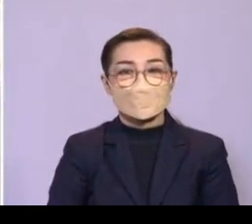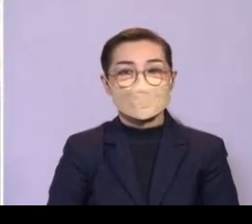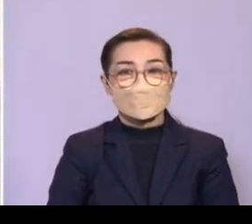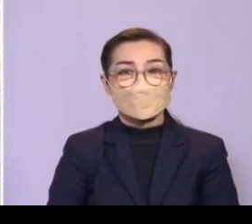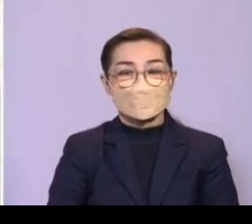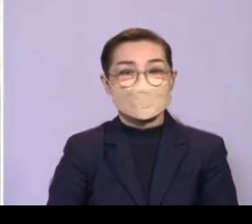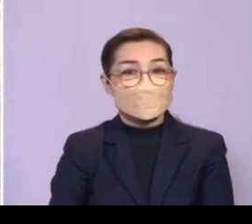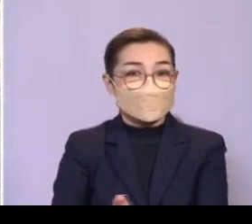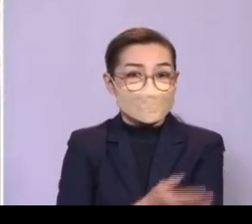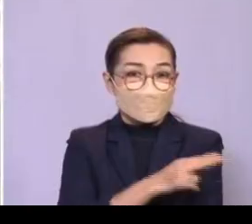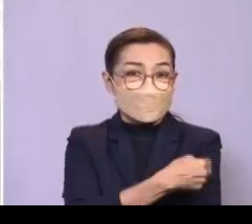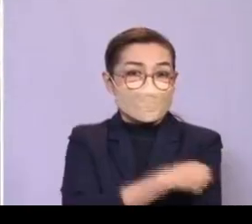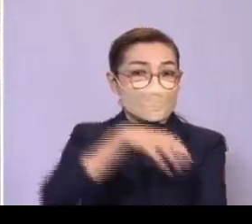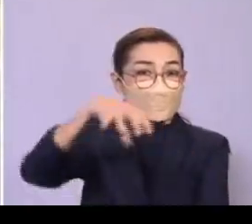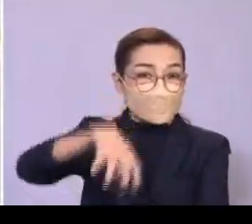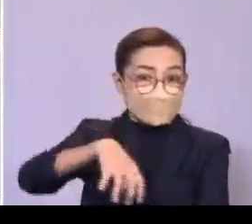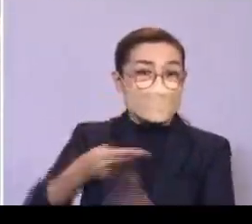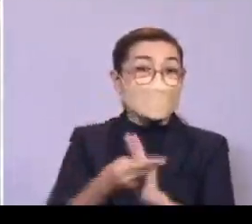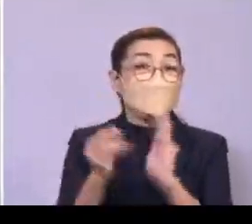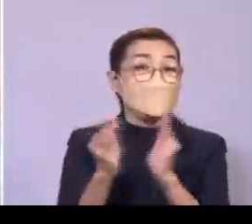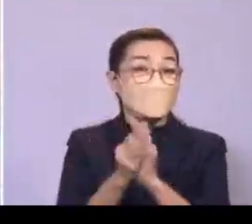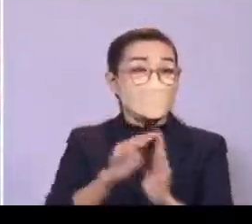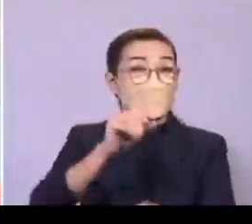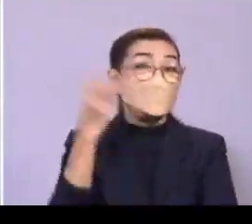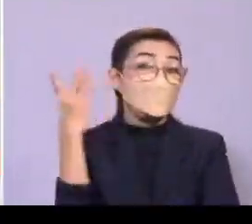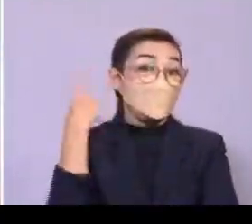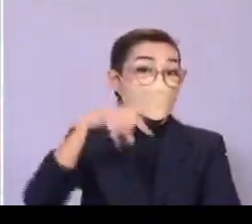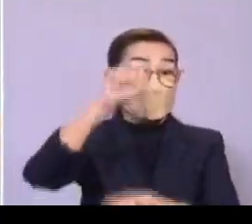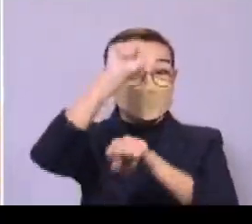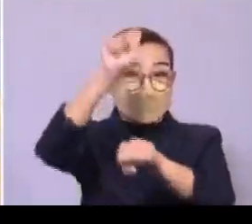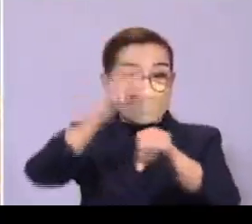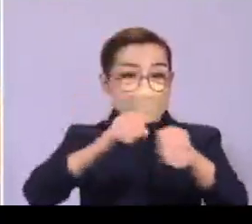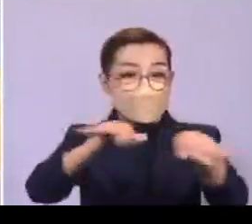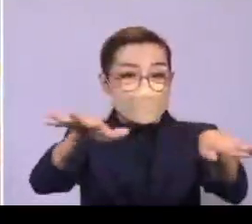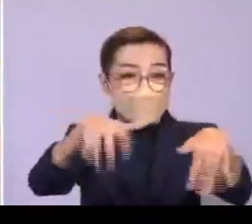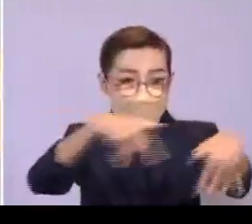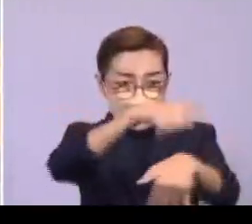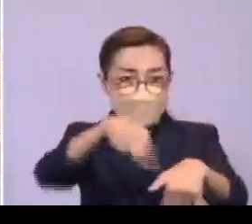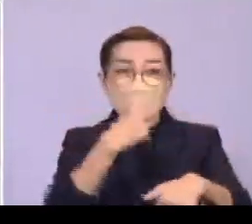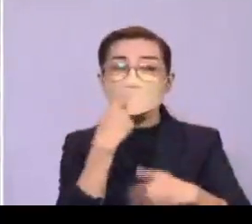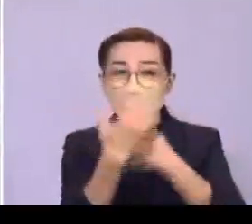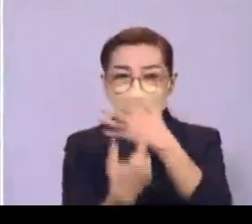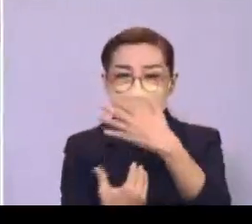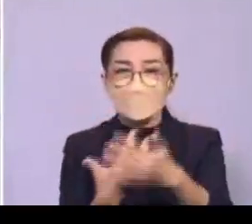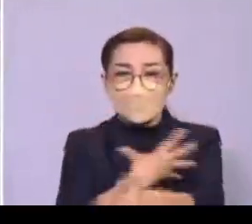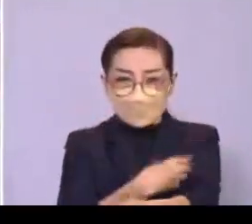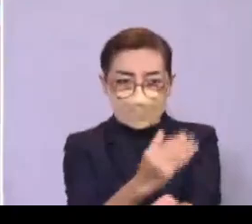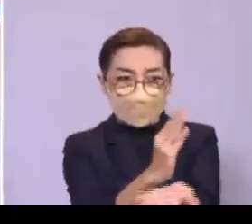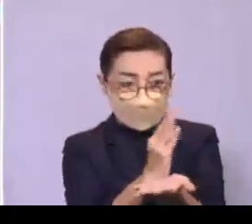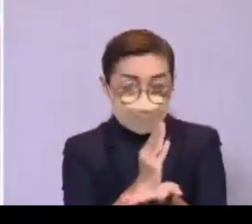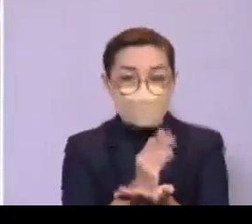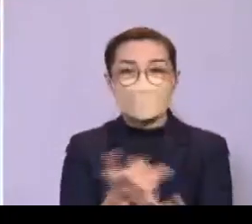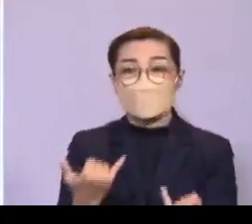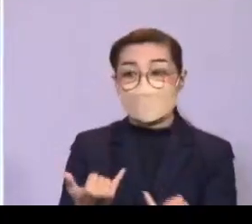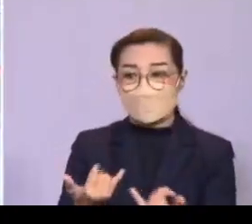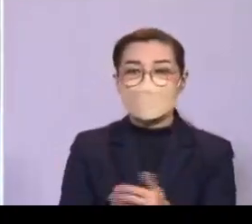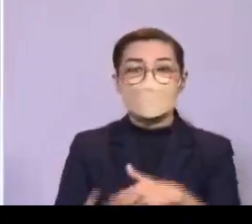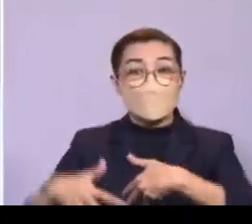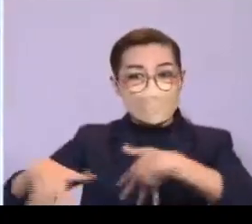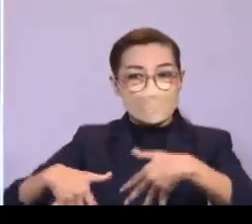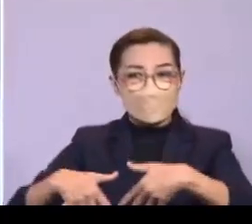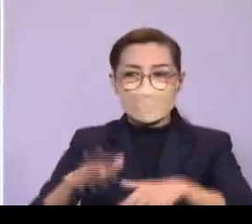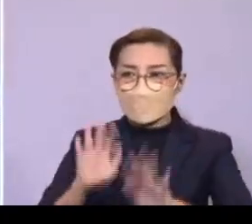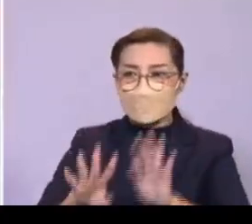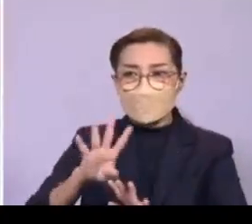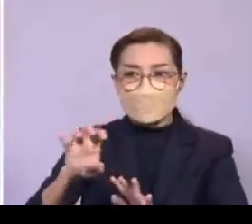หลังทางโรงพยาบาลหนองบัวลำพูประกาศรับบริจาคเลือดเมื่อวานนี้ปรากฏว่ามีประชาชนหลั่งไหลเข้ามาบริจาคเป็นจำนวนมากถึง400